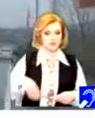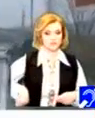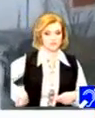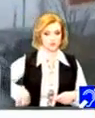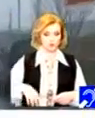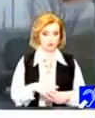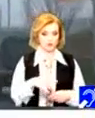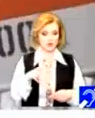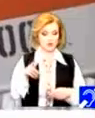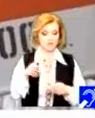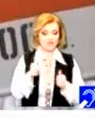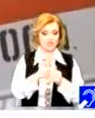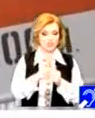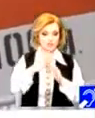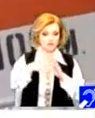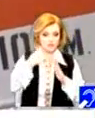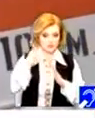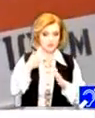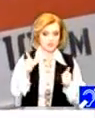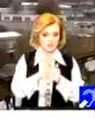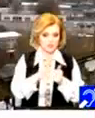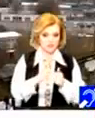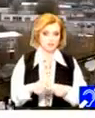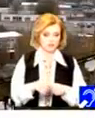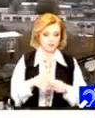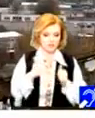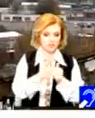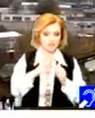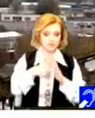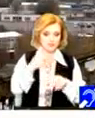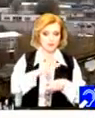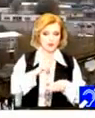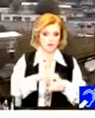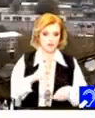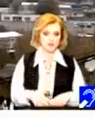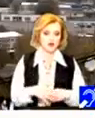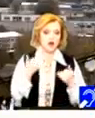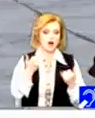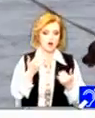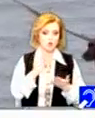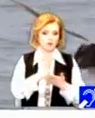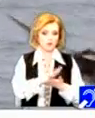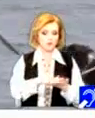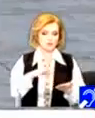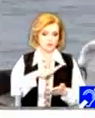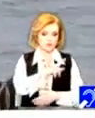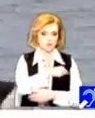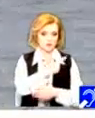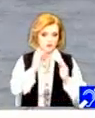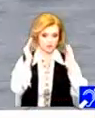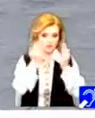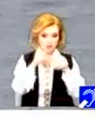sale. Vecinii au chemat ambulanța și poliția. Bărbatul a ajuns în stare extrem de gravă la secția de reanimare a Institutului de Medicină Urgentă